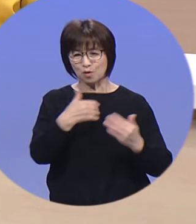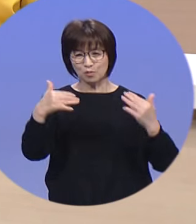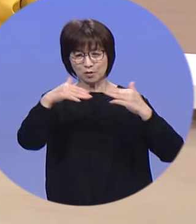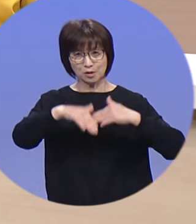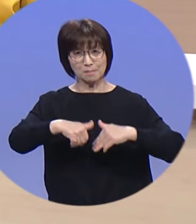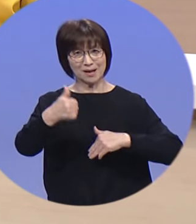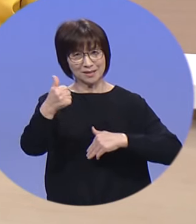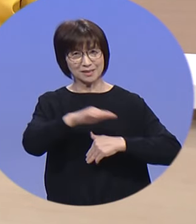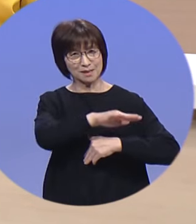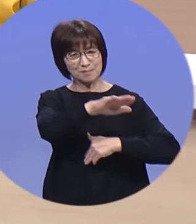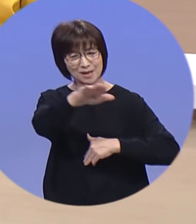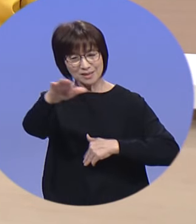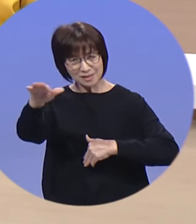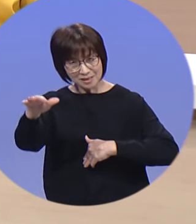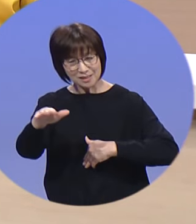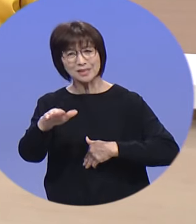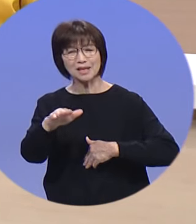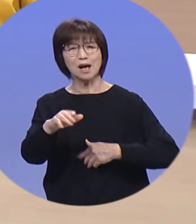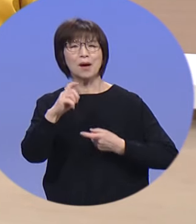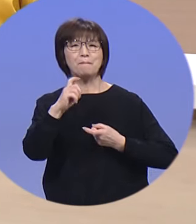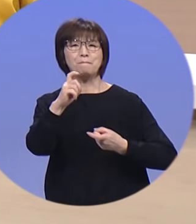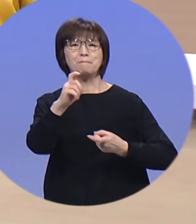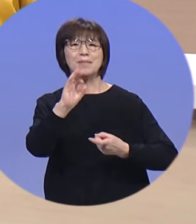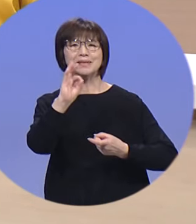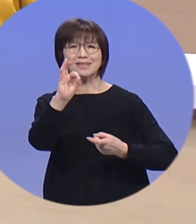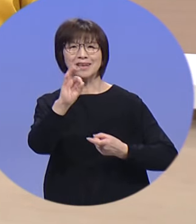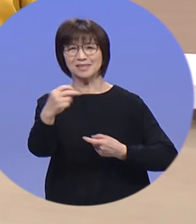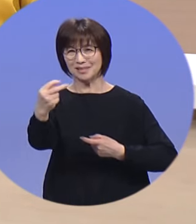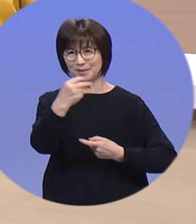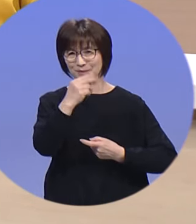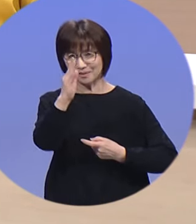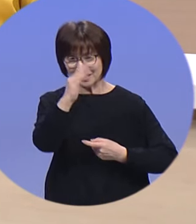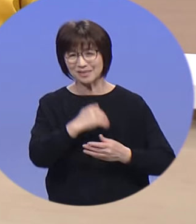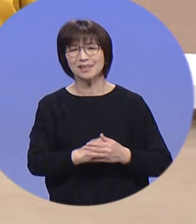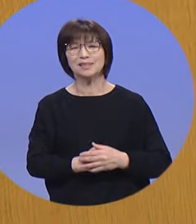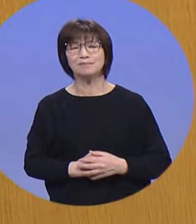から県民の皆さんへのメッセージです。どうぞご覧ください。